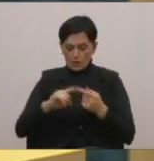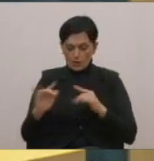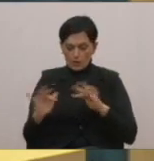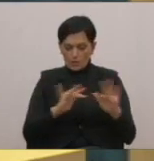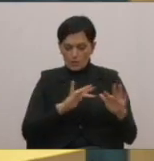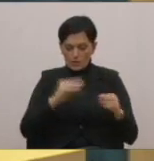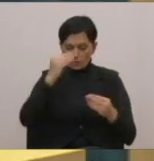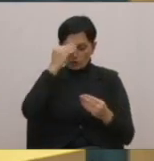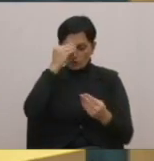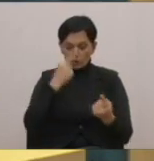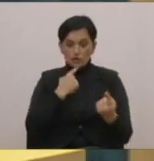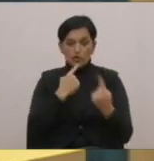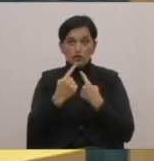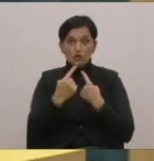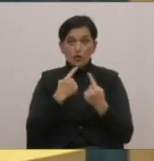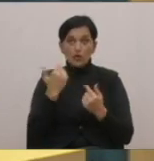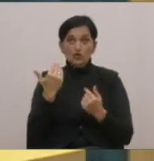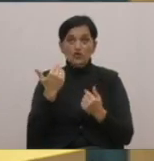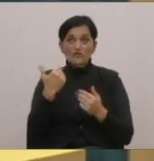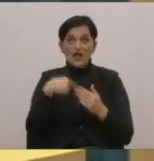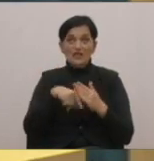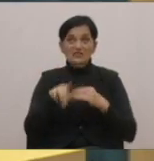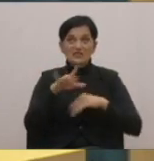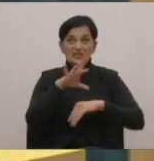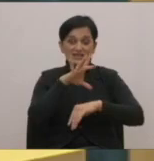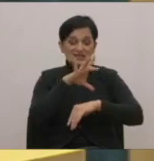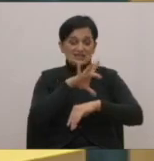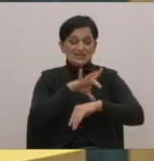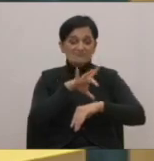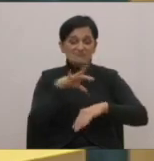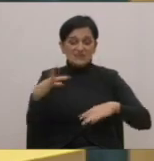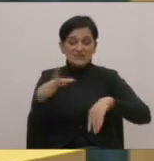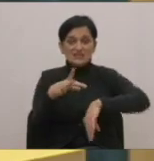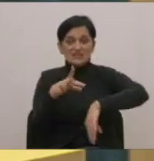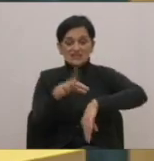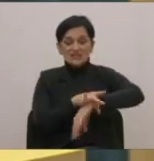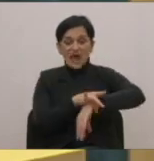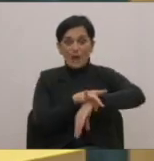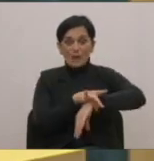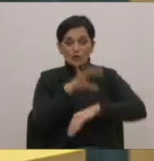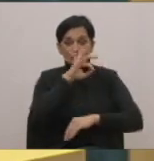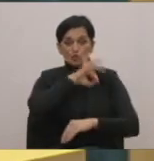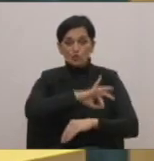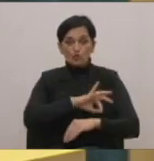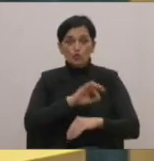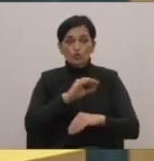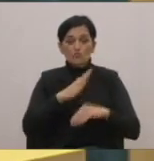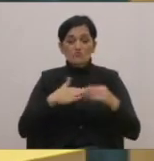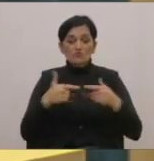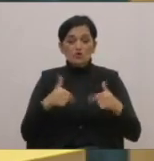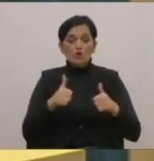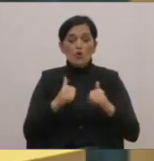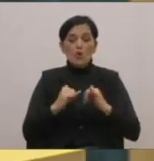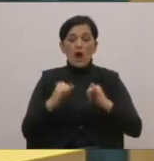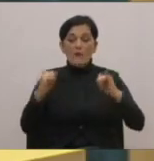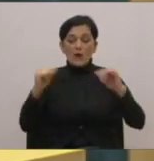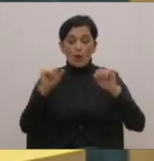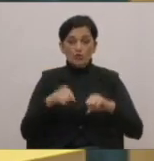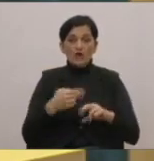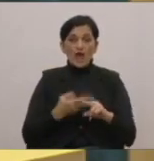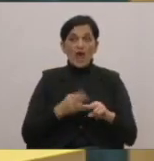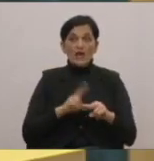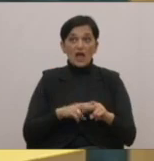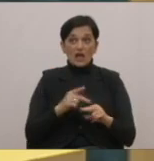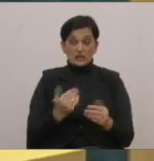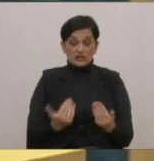მსჯელობა იმაზე, აი თქვენ მიხსენებული იგივე სამაჯურების გამოყენების პრაქტიკა, როგორ შეიძლება უფრო მეტად გაფართოვდეს და ასე შემდეგ. ანუ ეს უკვე